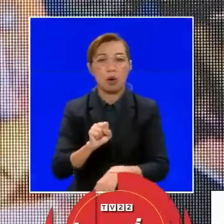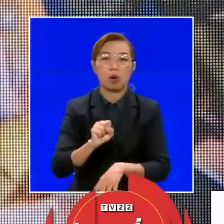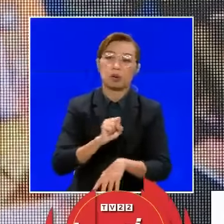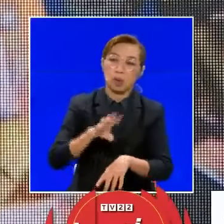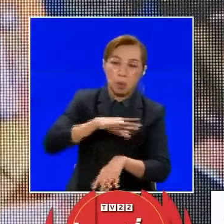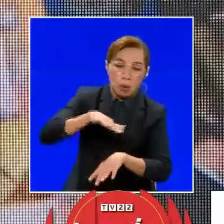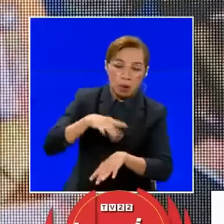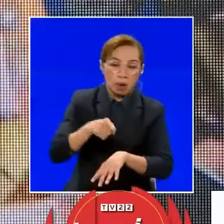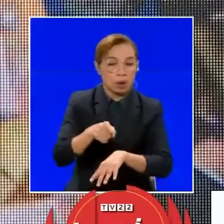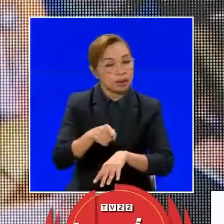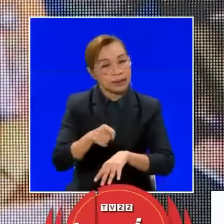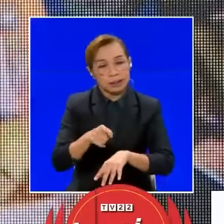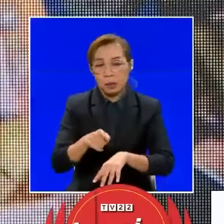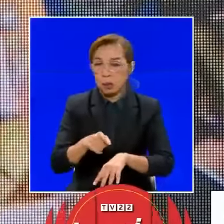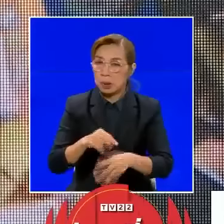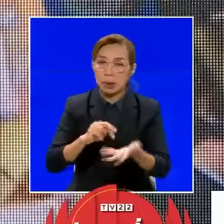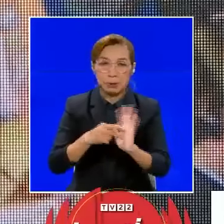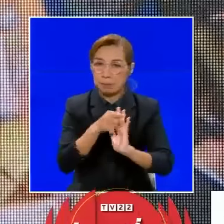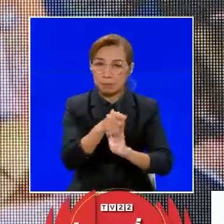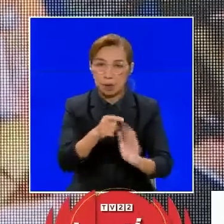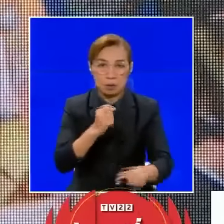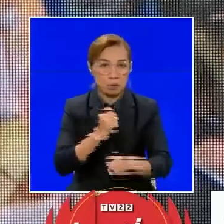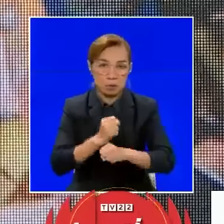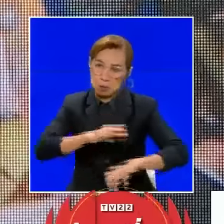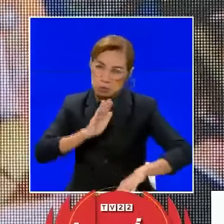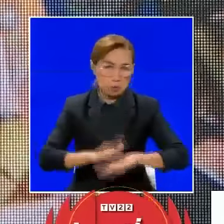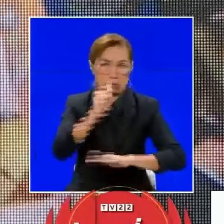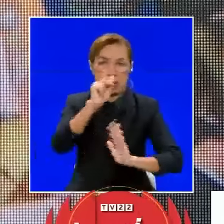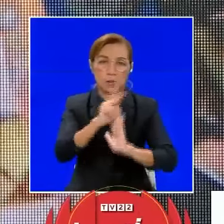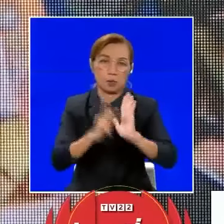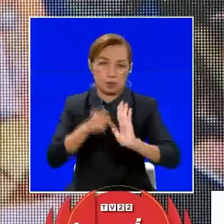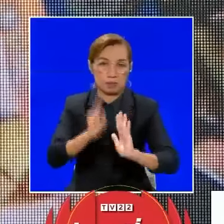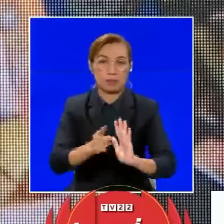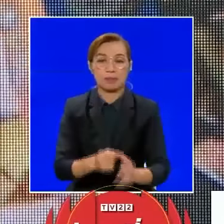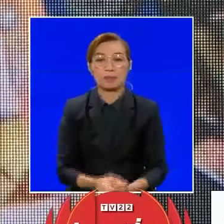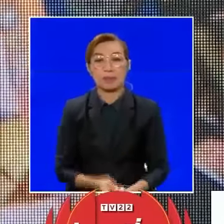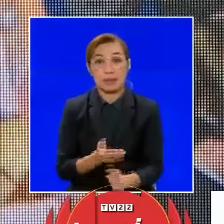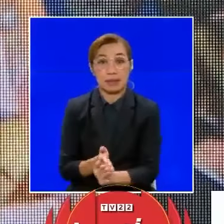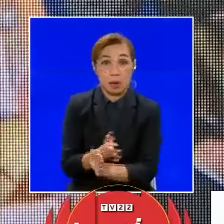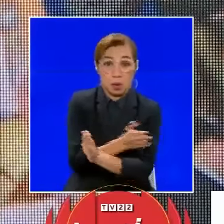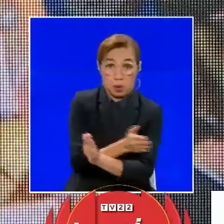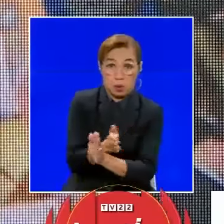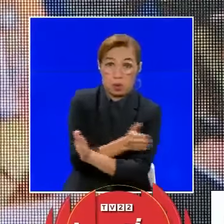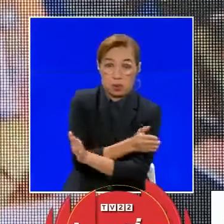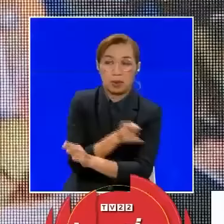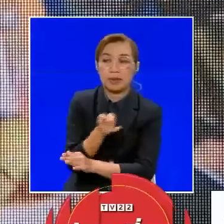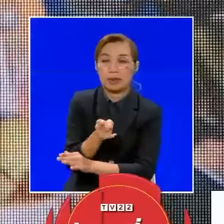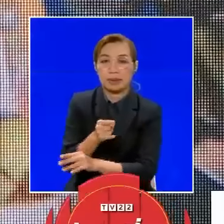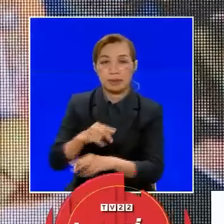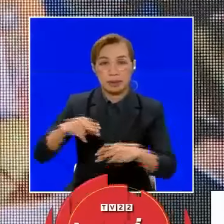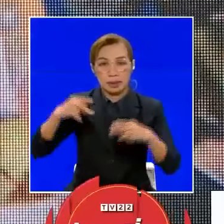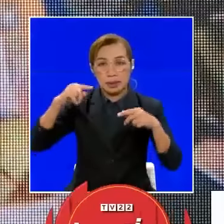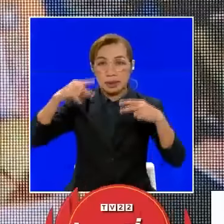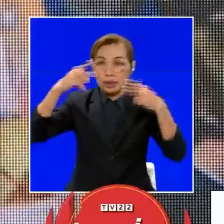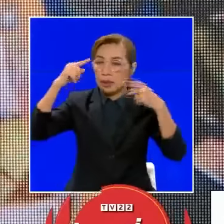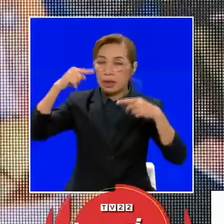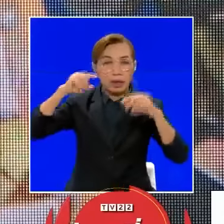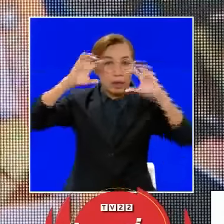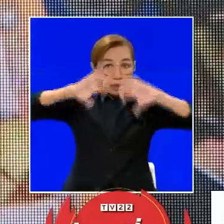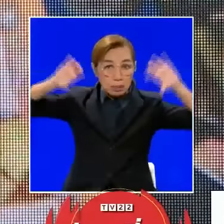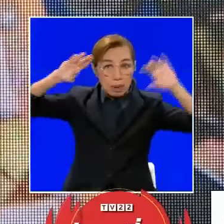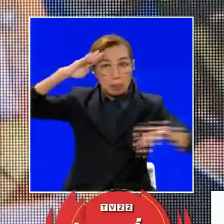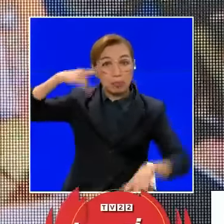านี่แหละก็เรียกว่าเป็นมืออาชีพมีความเชี่ยวชาญกันด้านนี้เลยคือตอนนี้ก่อนหน้าที่รัฐบาลพลเอกประยุทธ์จะคร